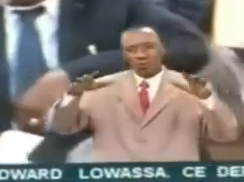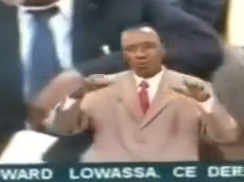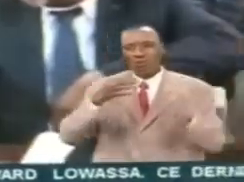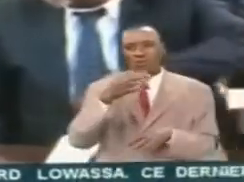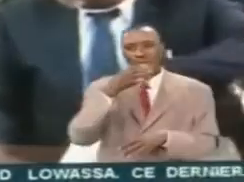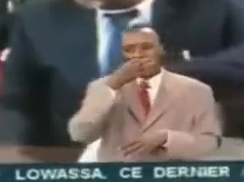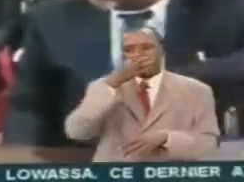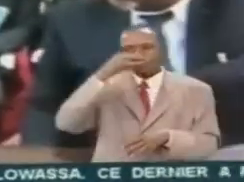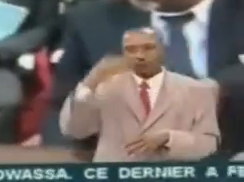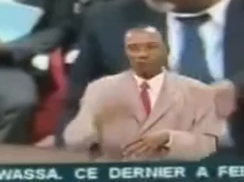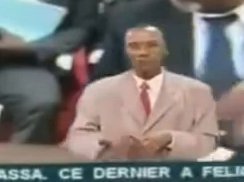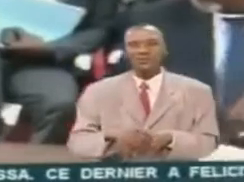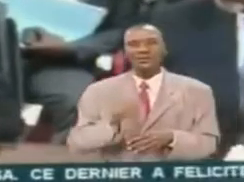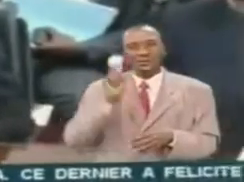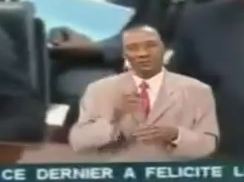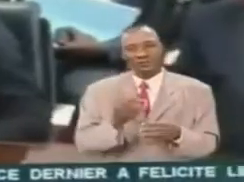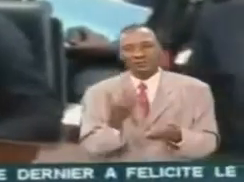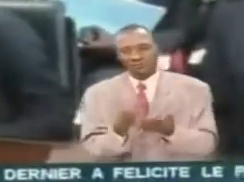L'Assemblée nationale